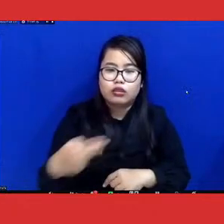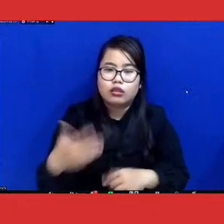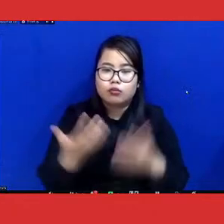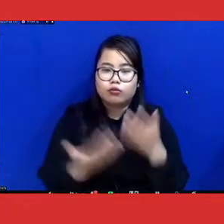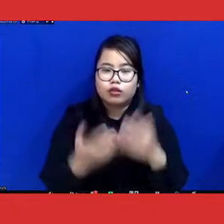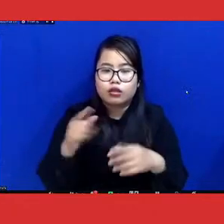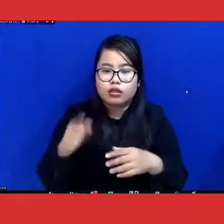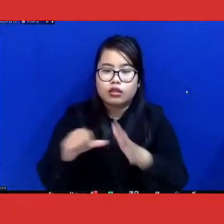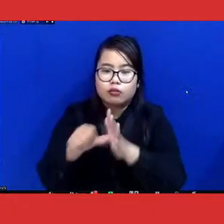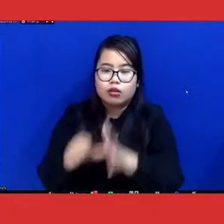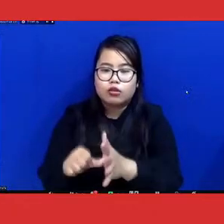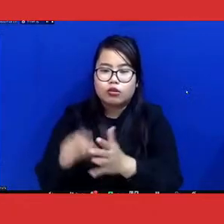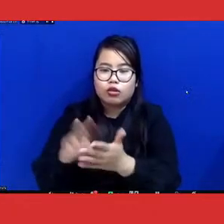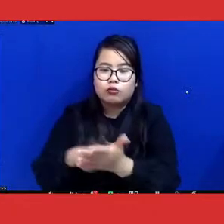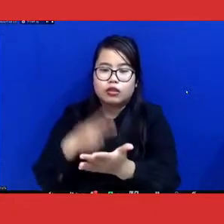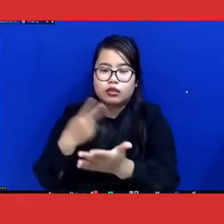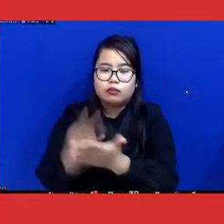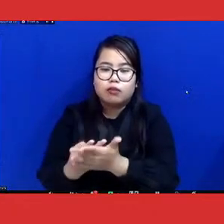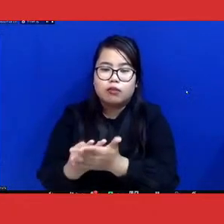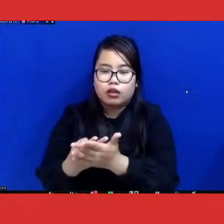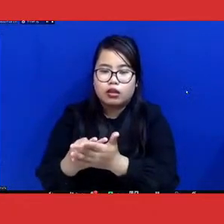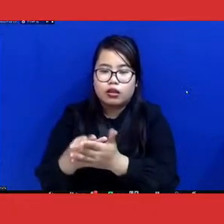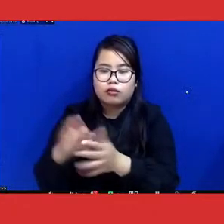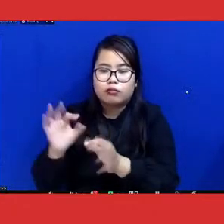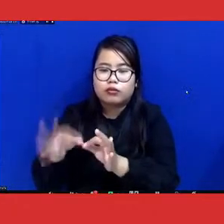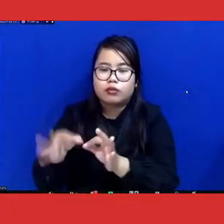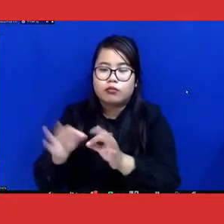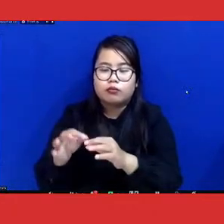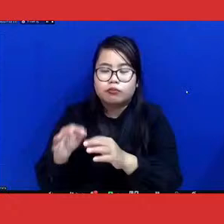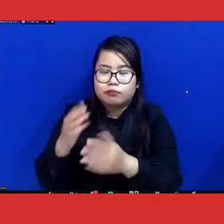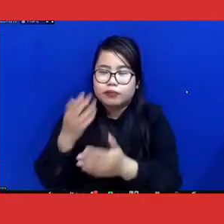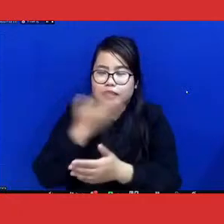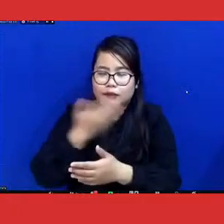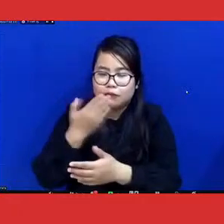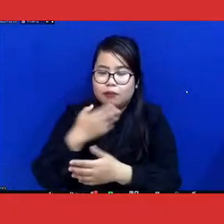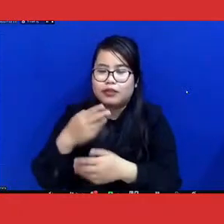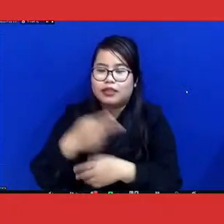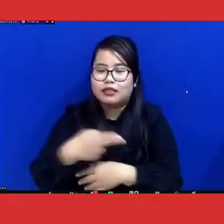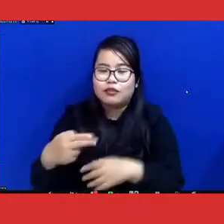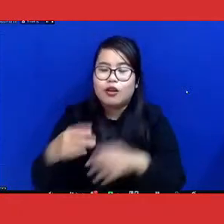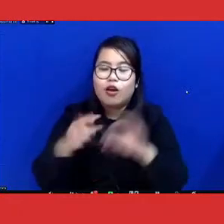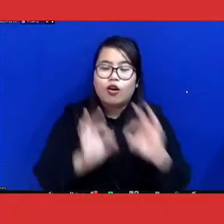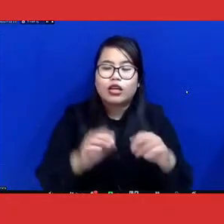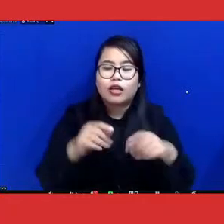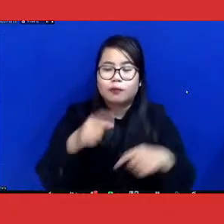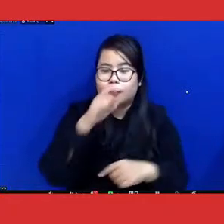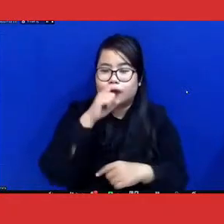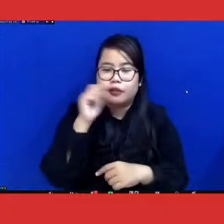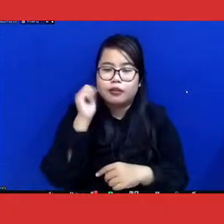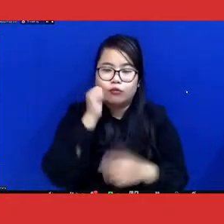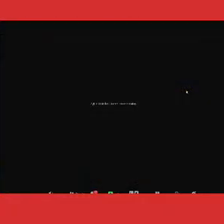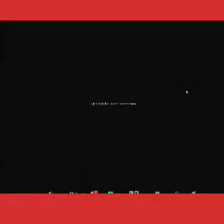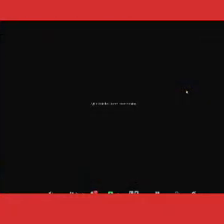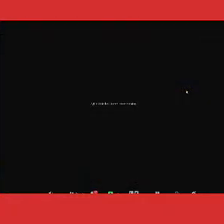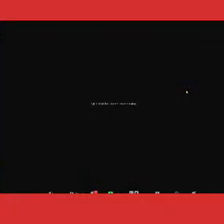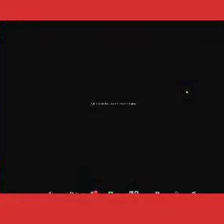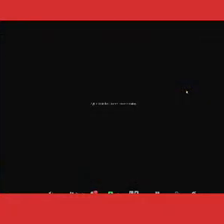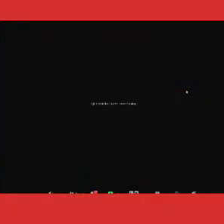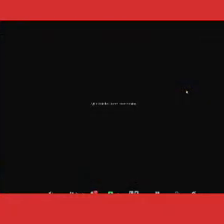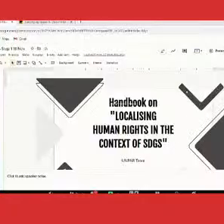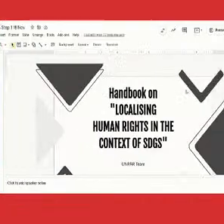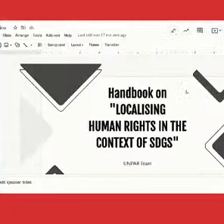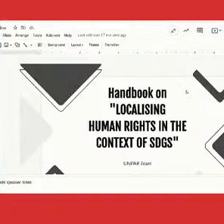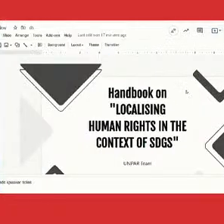interpreters to be consistent. Oke, okay, baik Bapak Ibu sekalian, izinkan saya memulai sesi ini. Kita